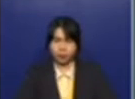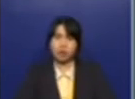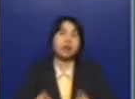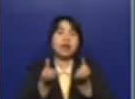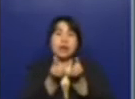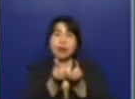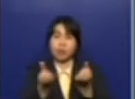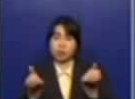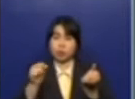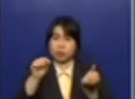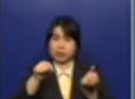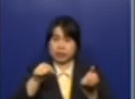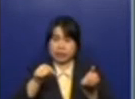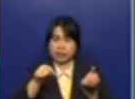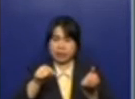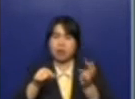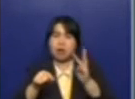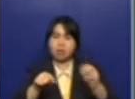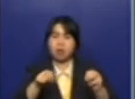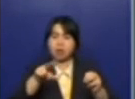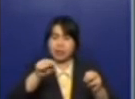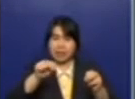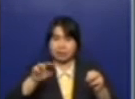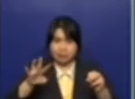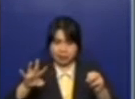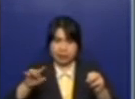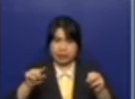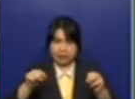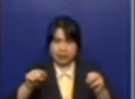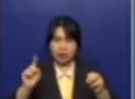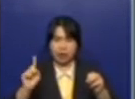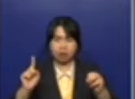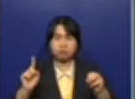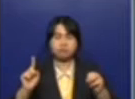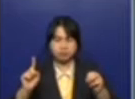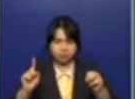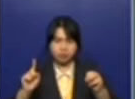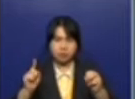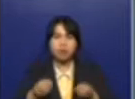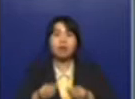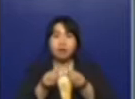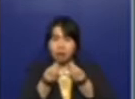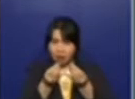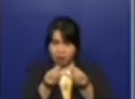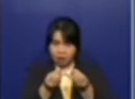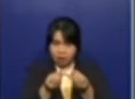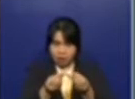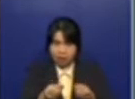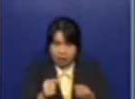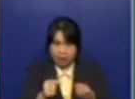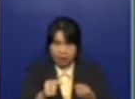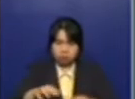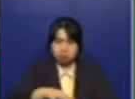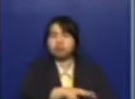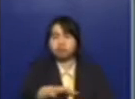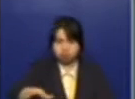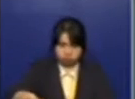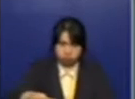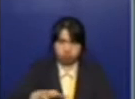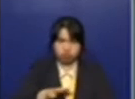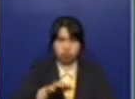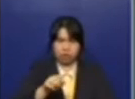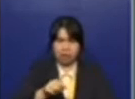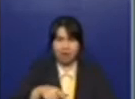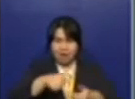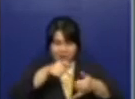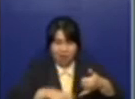นี้เนี่ยในมาตรา34เนี่ยมีเจตนาที่จะให้ทุกคนที่เป็นคนไท